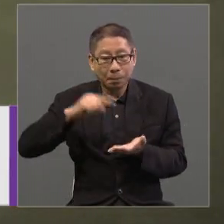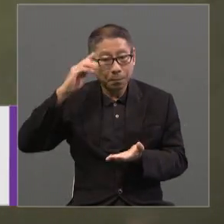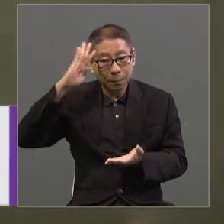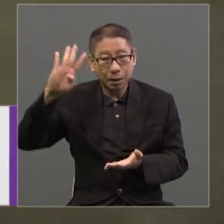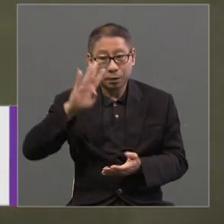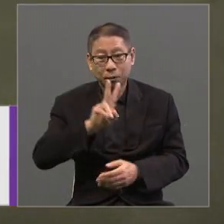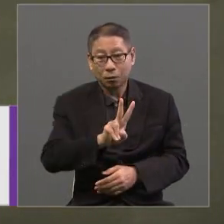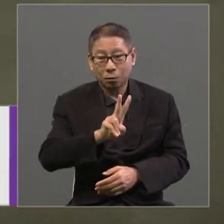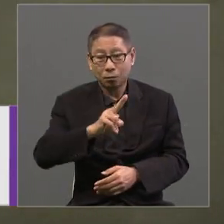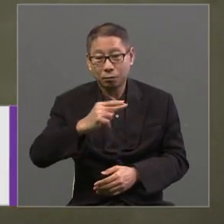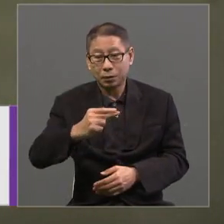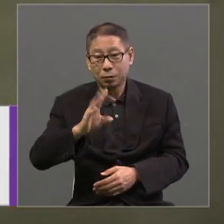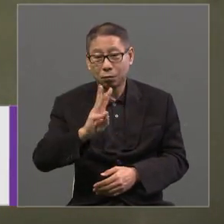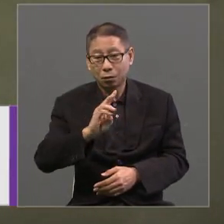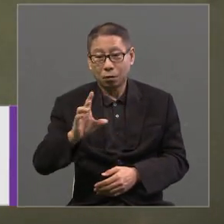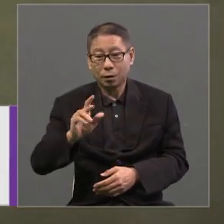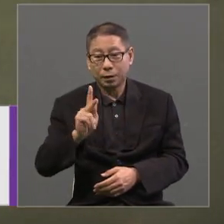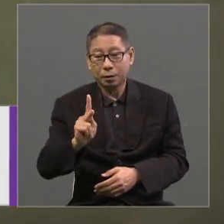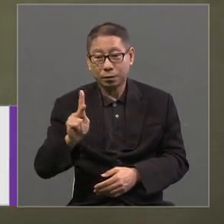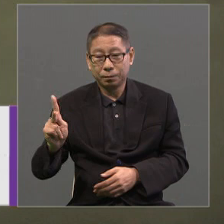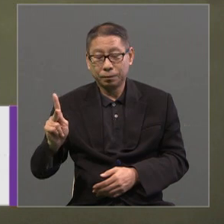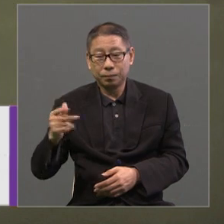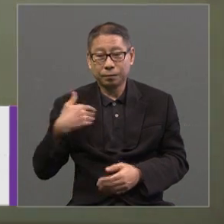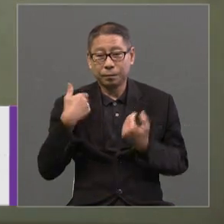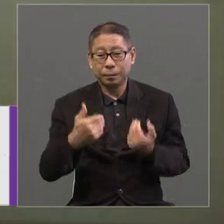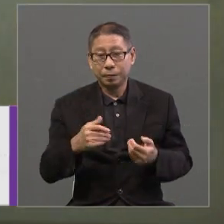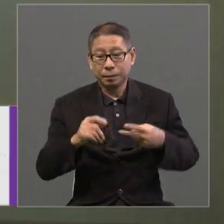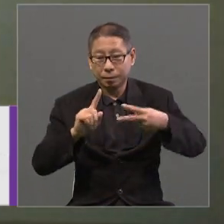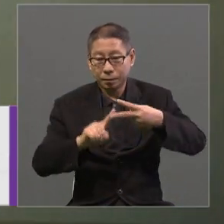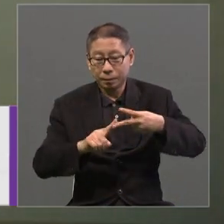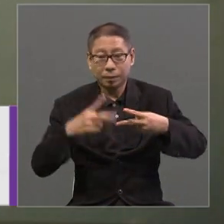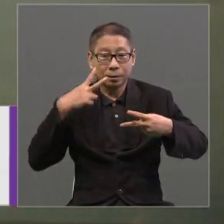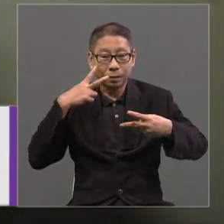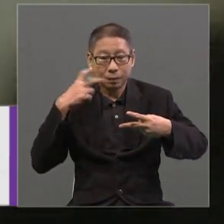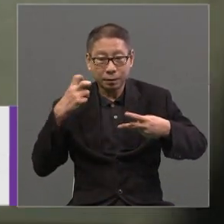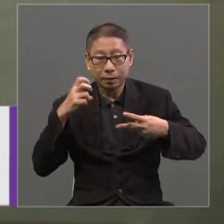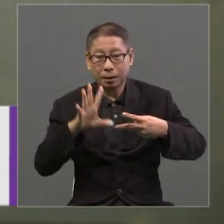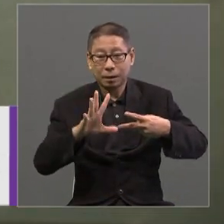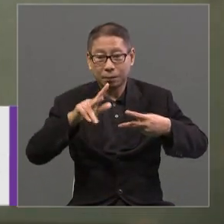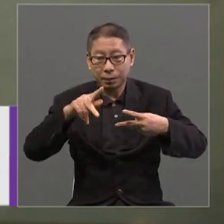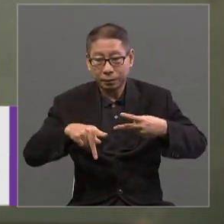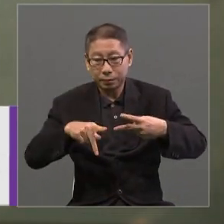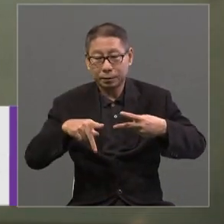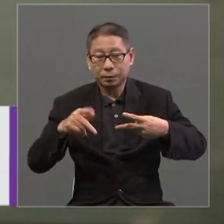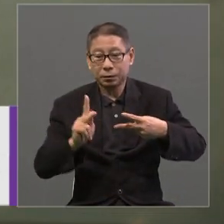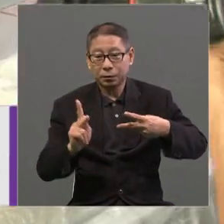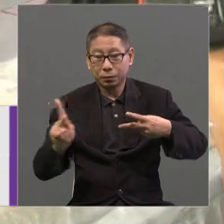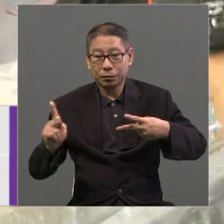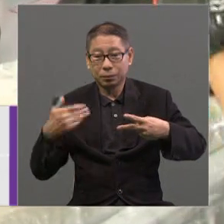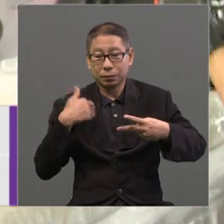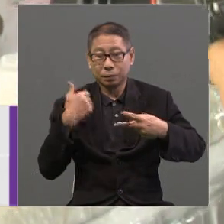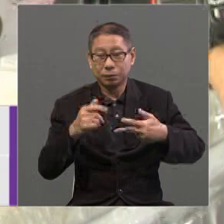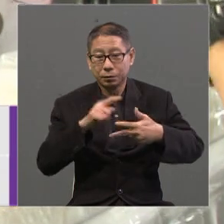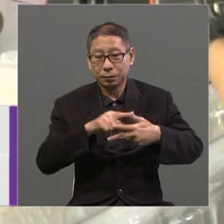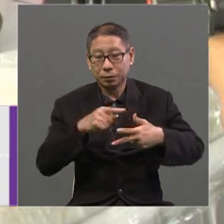ย 2,680 กิโลกรัมแล้วนะคะรองลงมาก็มีไอซ์ 5,000 กว่ากิโลกรัมแล้วยังมีสารค